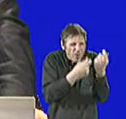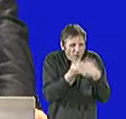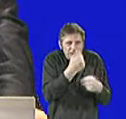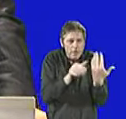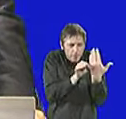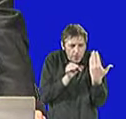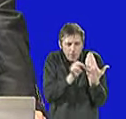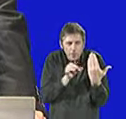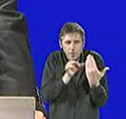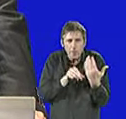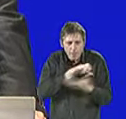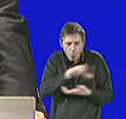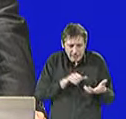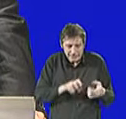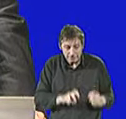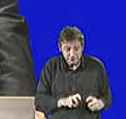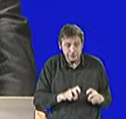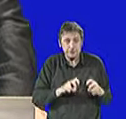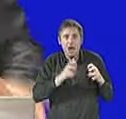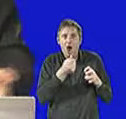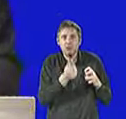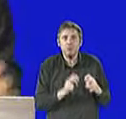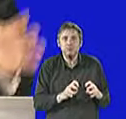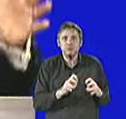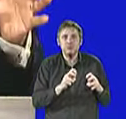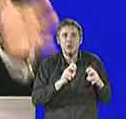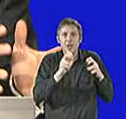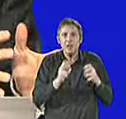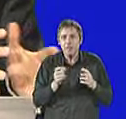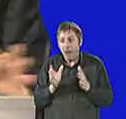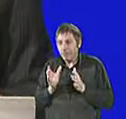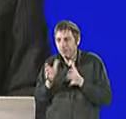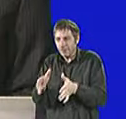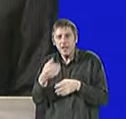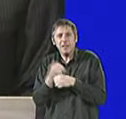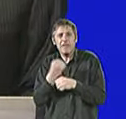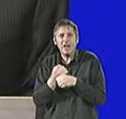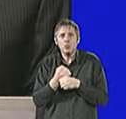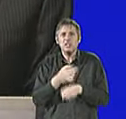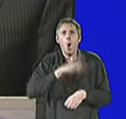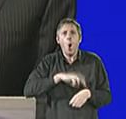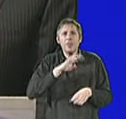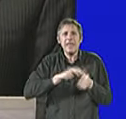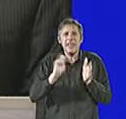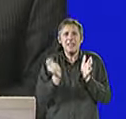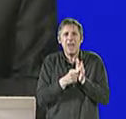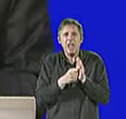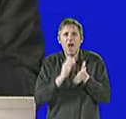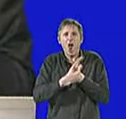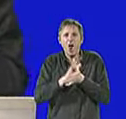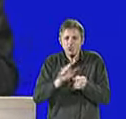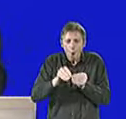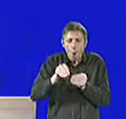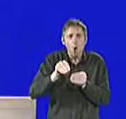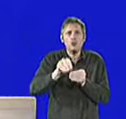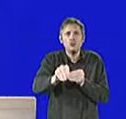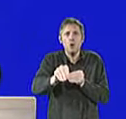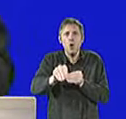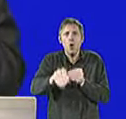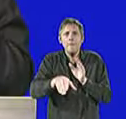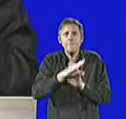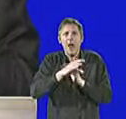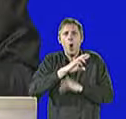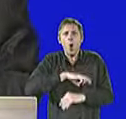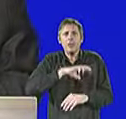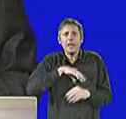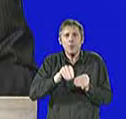choisi de protéger le travail. En choisissant de reculer l'âge du départ à la retraite, nous avons choisi de combler le